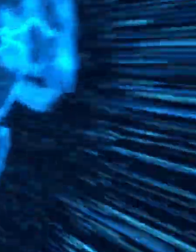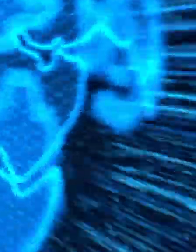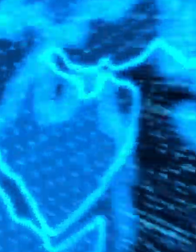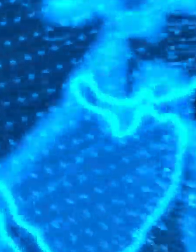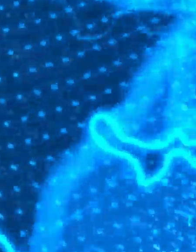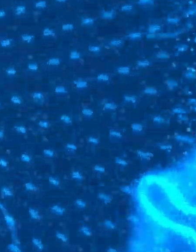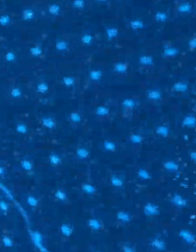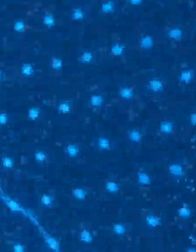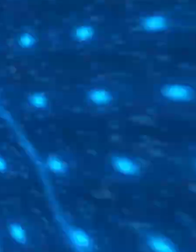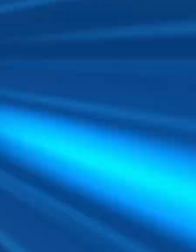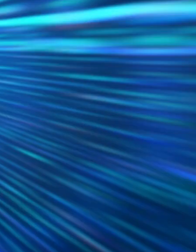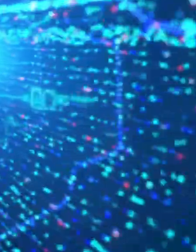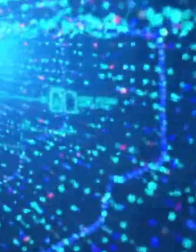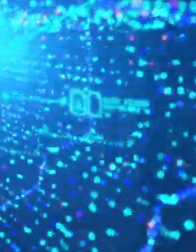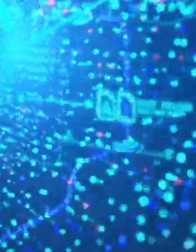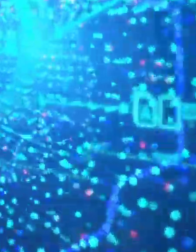МУЗЫКАЛЬНАЯ ЗАСТАВКА